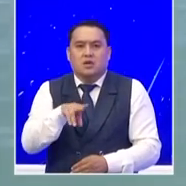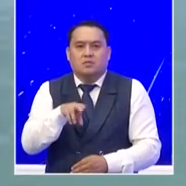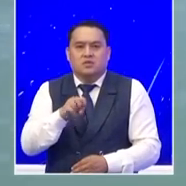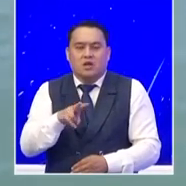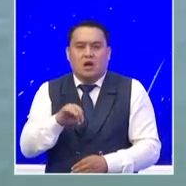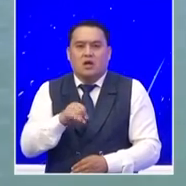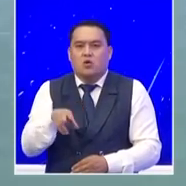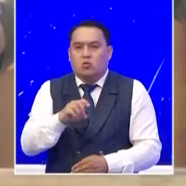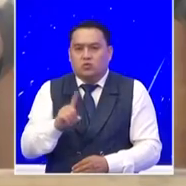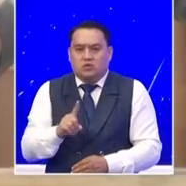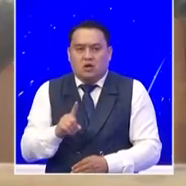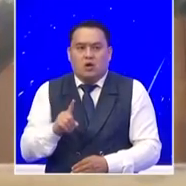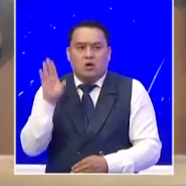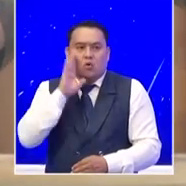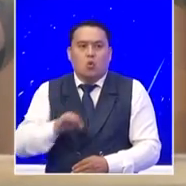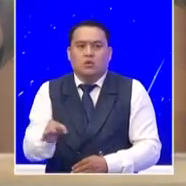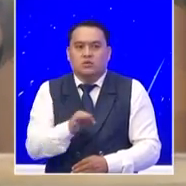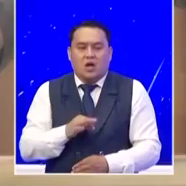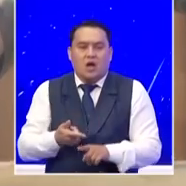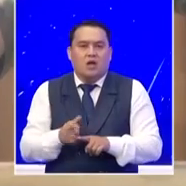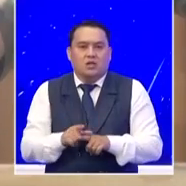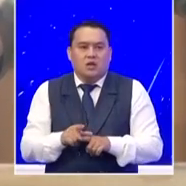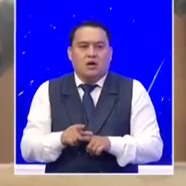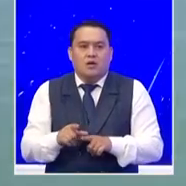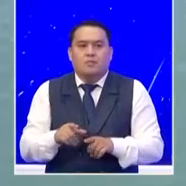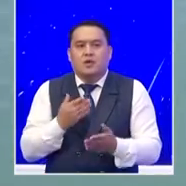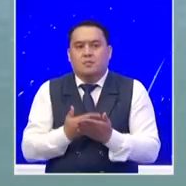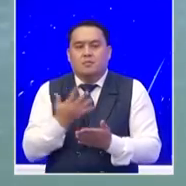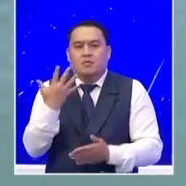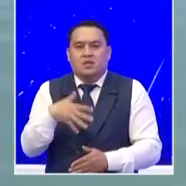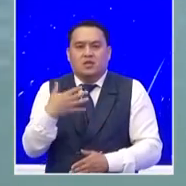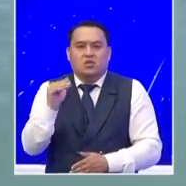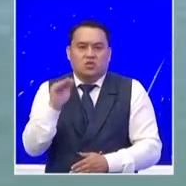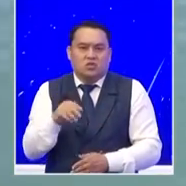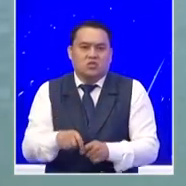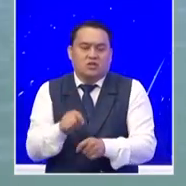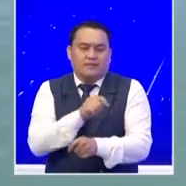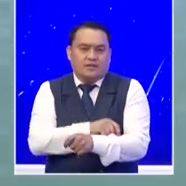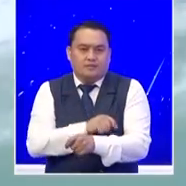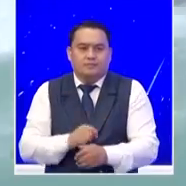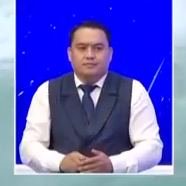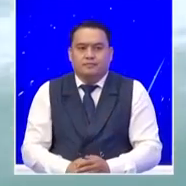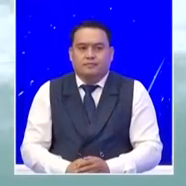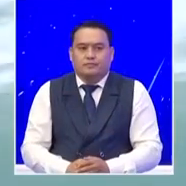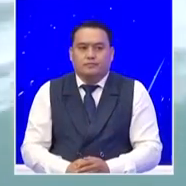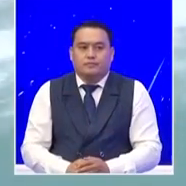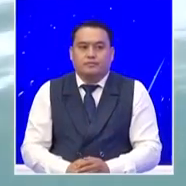вся северо-восточная часть озера Балхаш. Это ни много ни мало, порядка 50 тысяч квадратных километров.